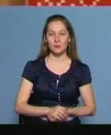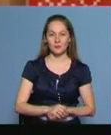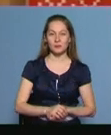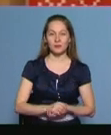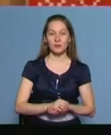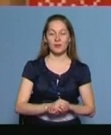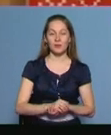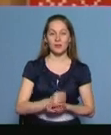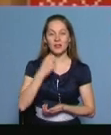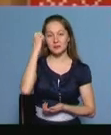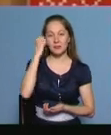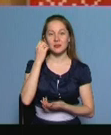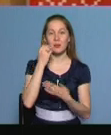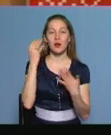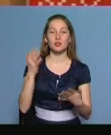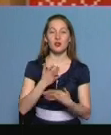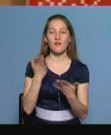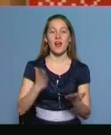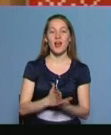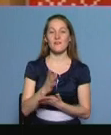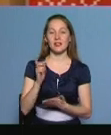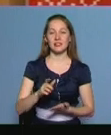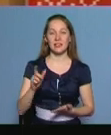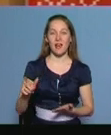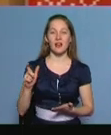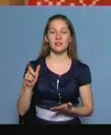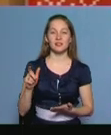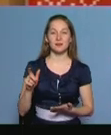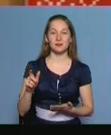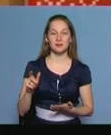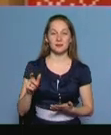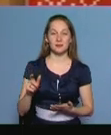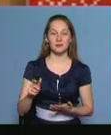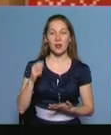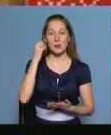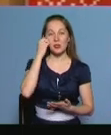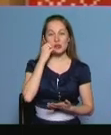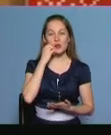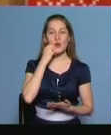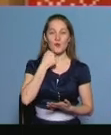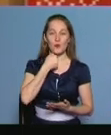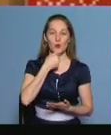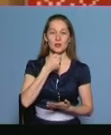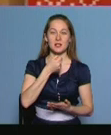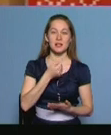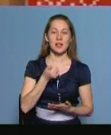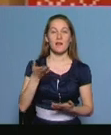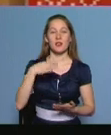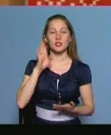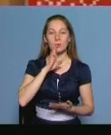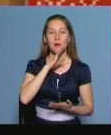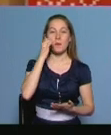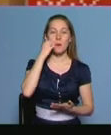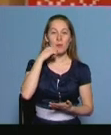поклон вам, ветераны, люди пожилого возраста, наши мамы,